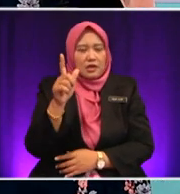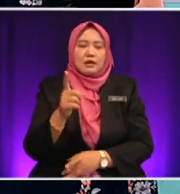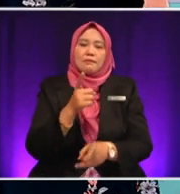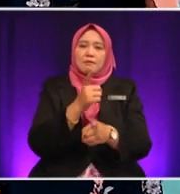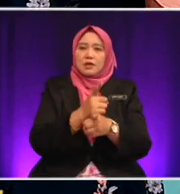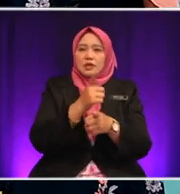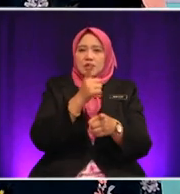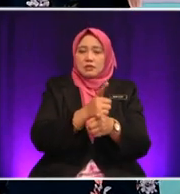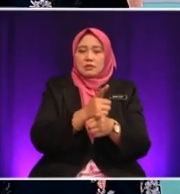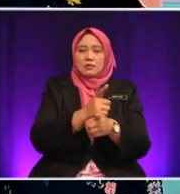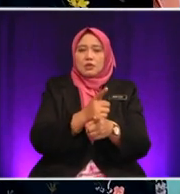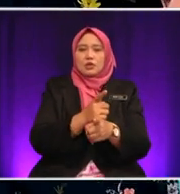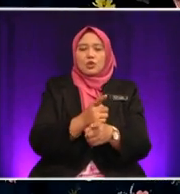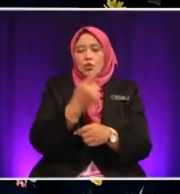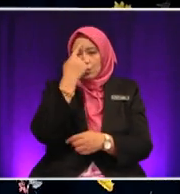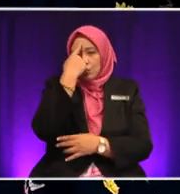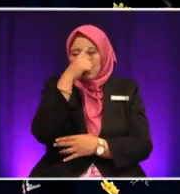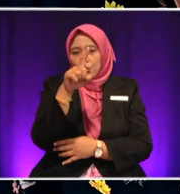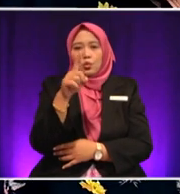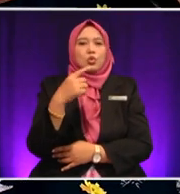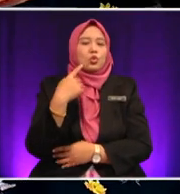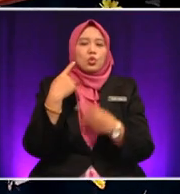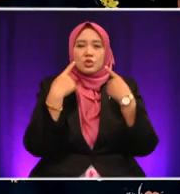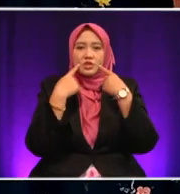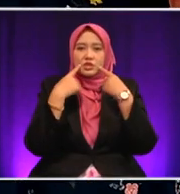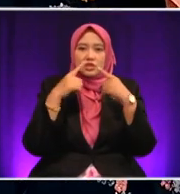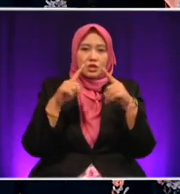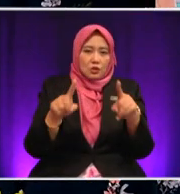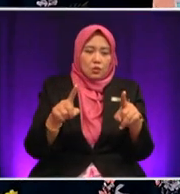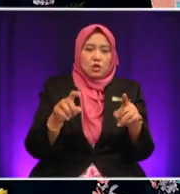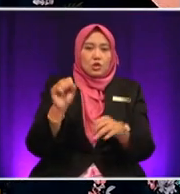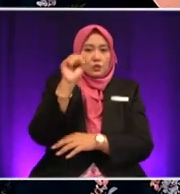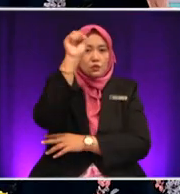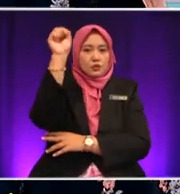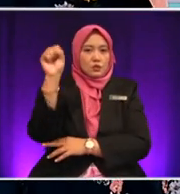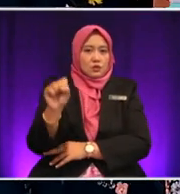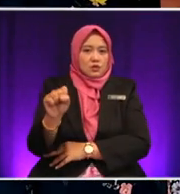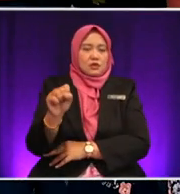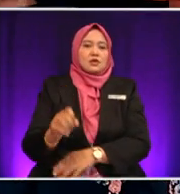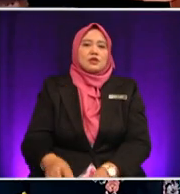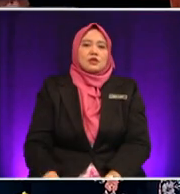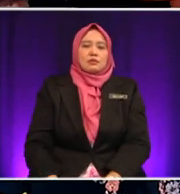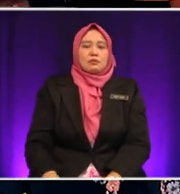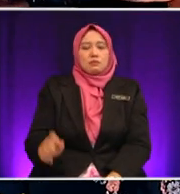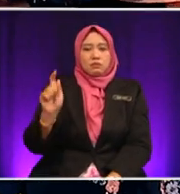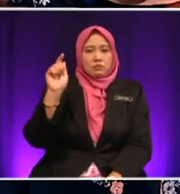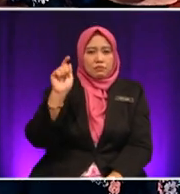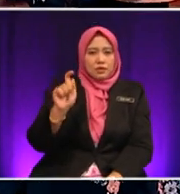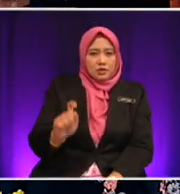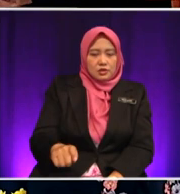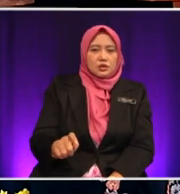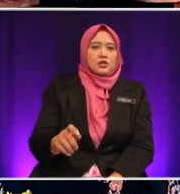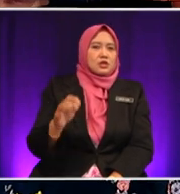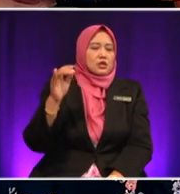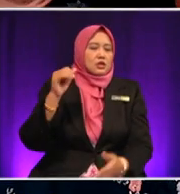ancaman tapi tengok betul-betul Dan tolong hadapkan orang Panji raja-raja yang ada dalam buku teks